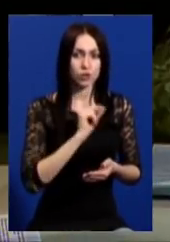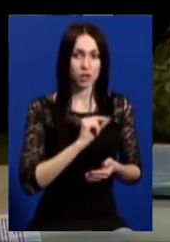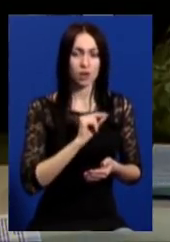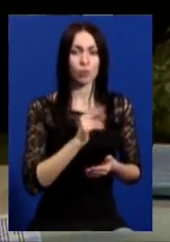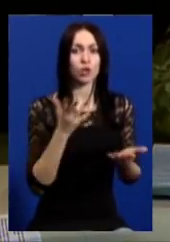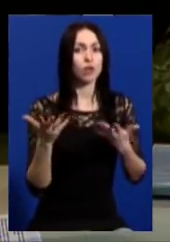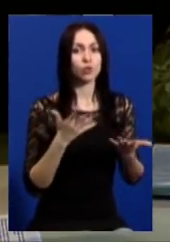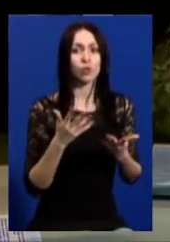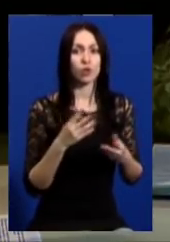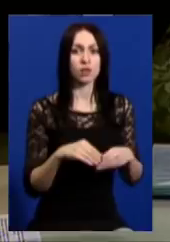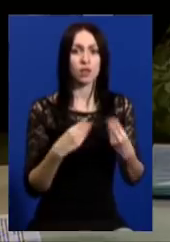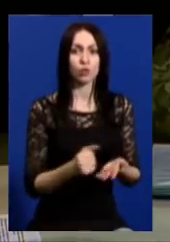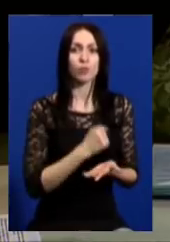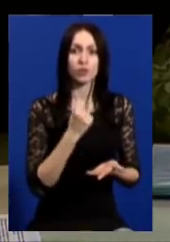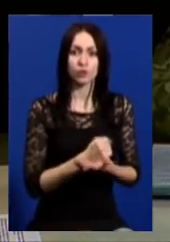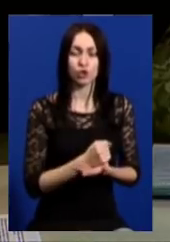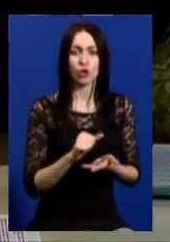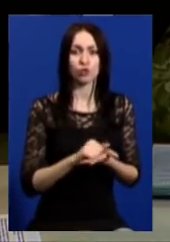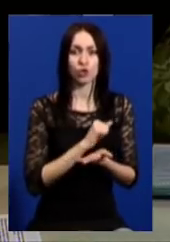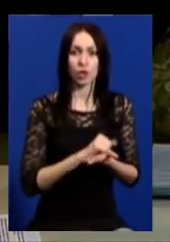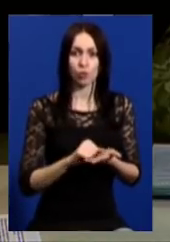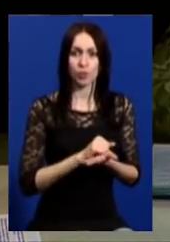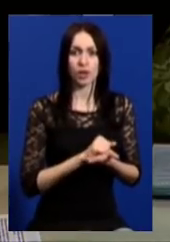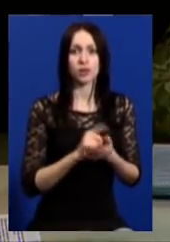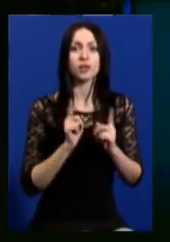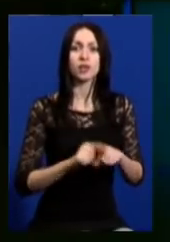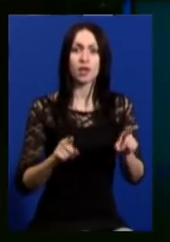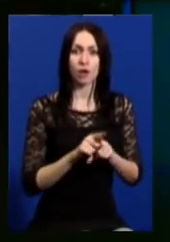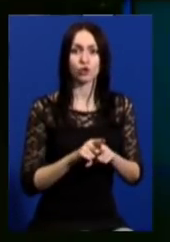котрі надають підтверджуючі документи. Також